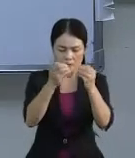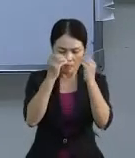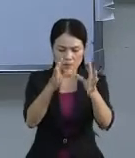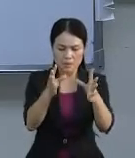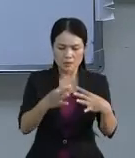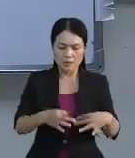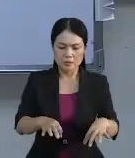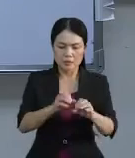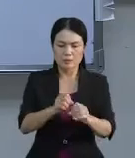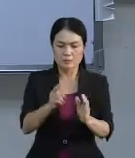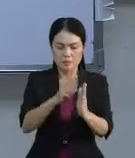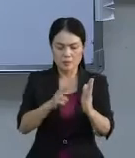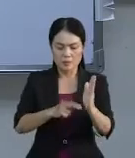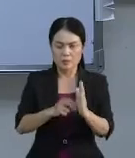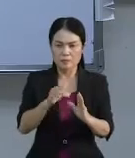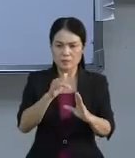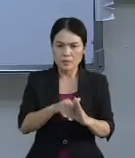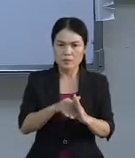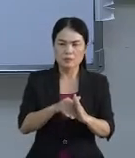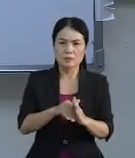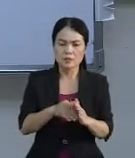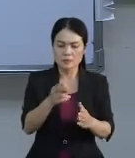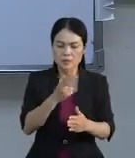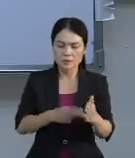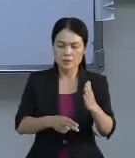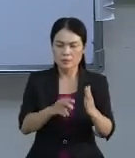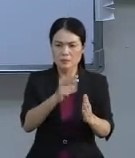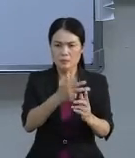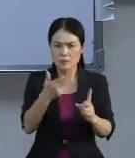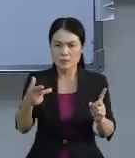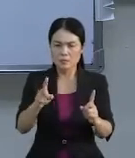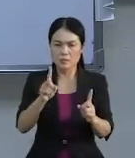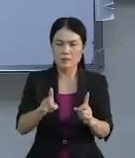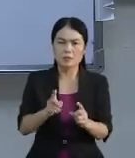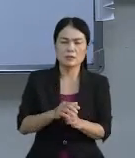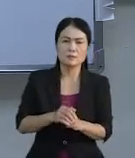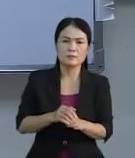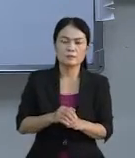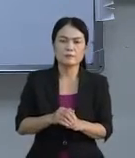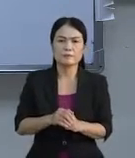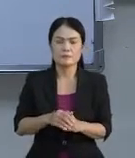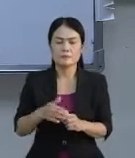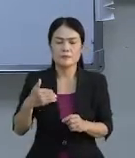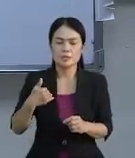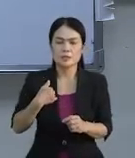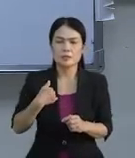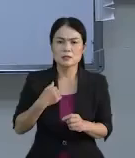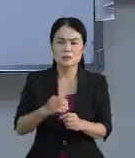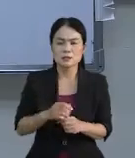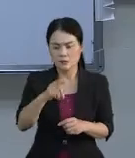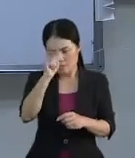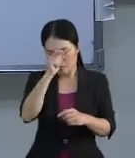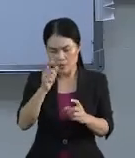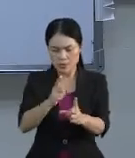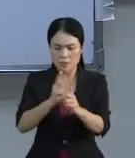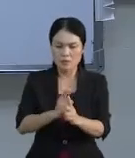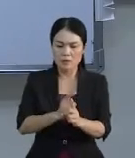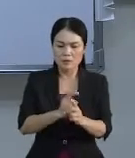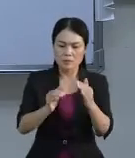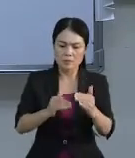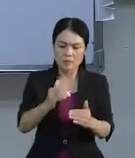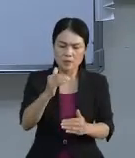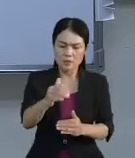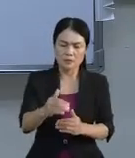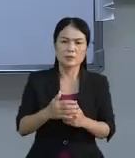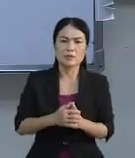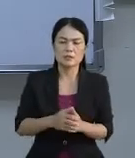นสำคัญสำคัญในขณะอัตบัตวิจิอวัยเคลียมวยได้ mình là sẽ chia sẻ riêng tam đồng tập đồng đào tam